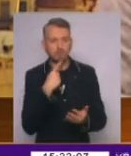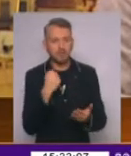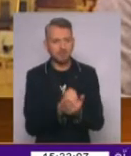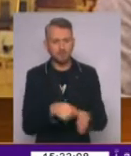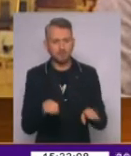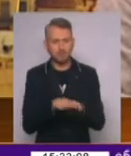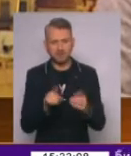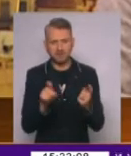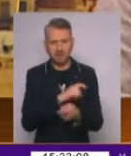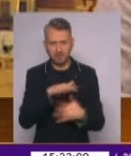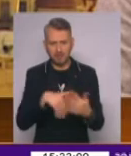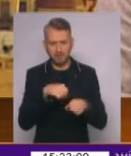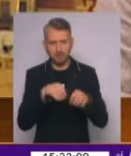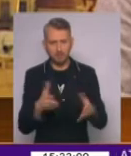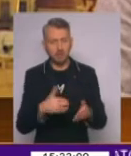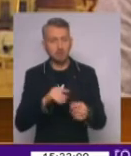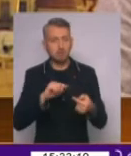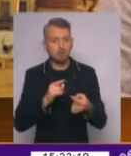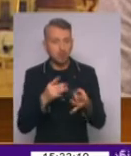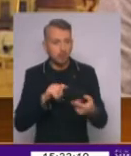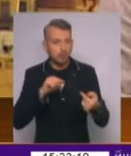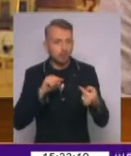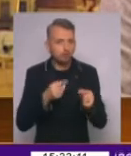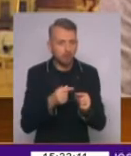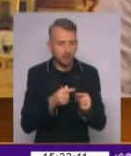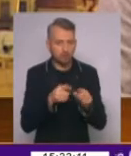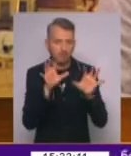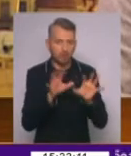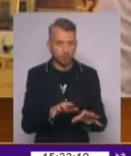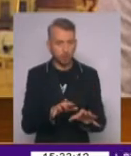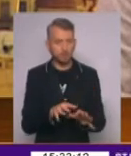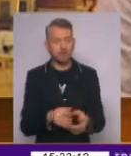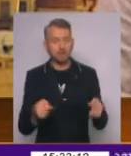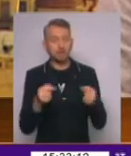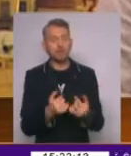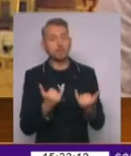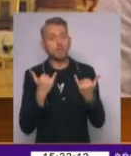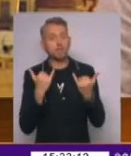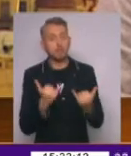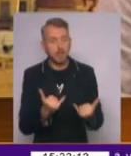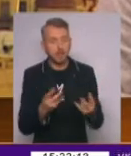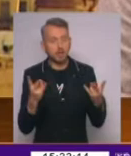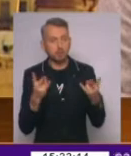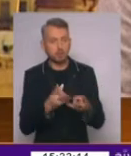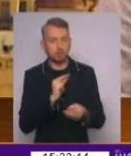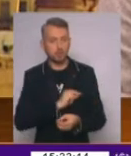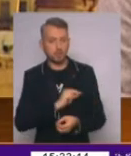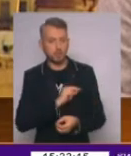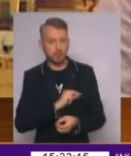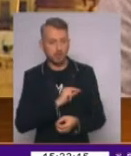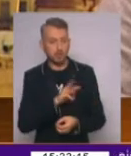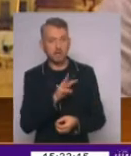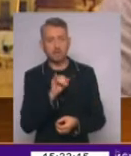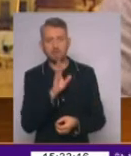подібні скандальні рішення, які просто суперечать здоровому глузду і закону. Відповідно, тепер необхідно працювати, Марія